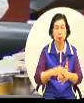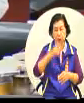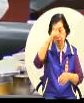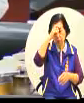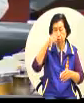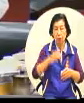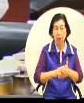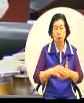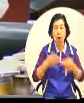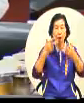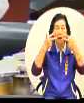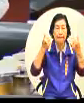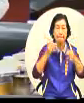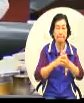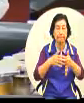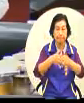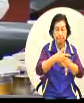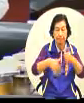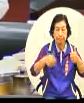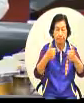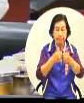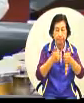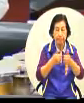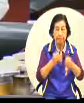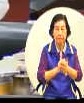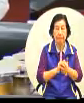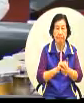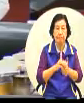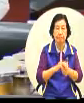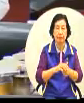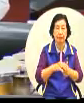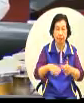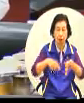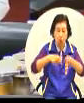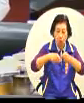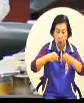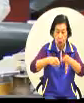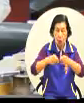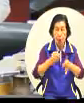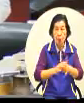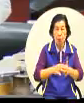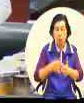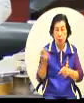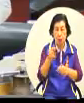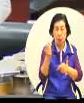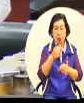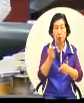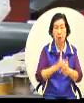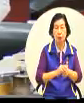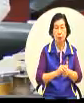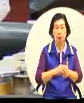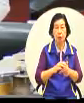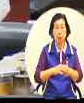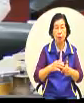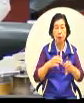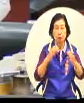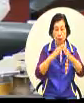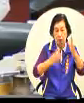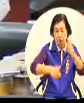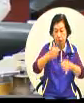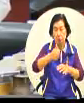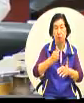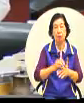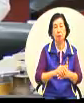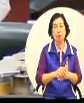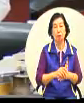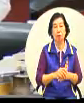的主委要积极的规划，那么层级由市长